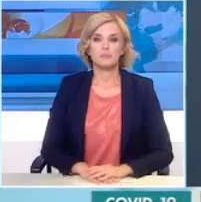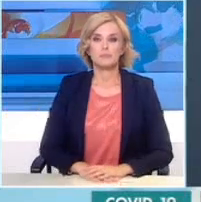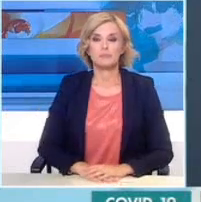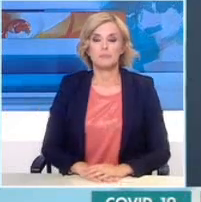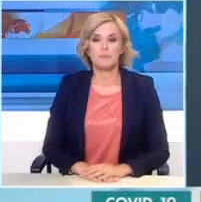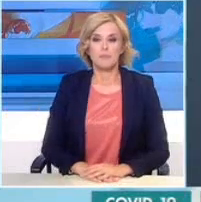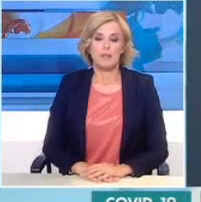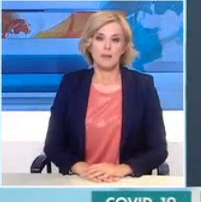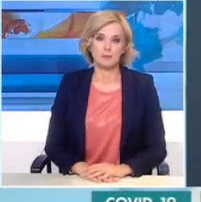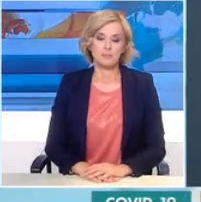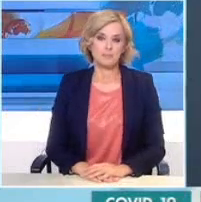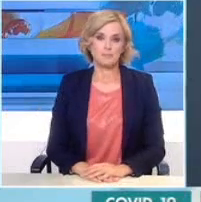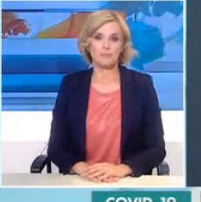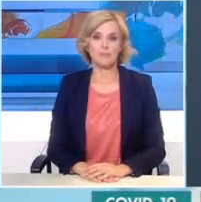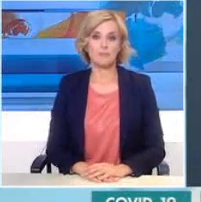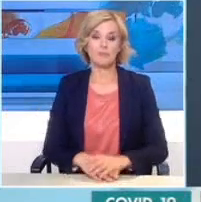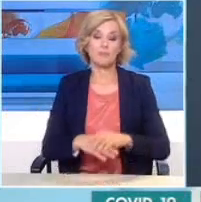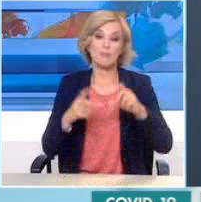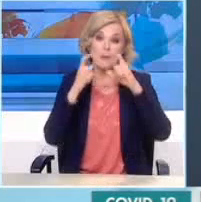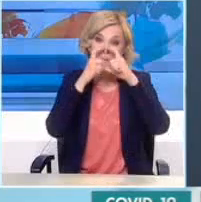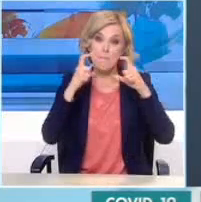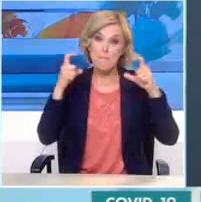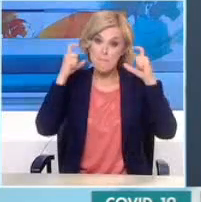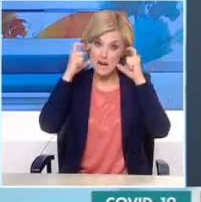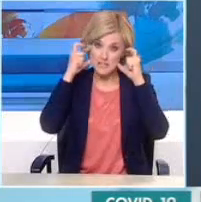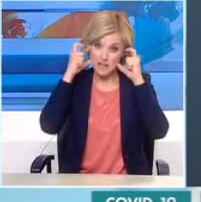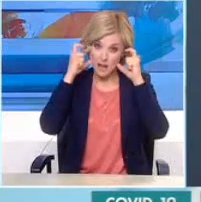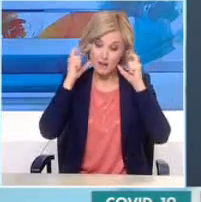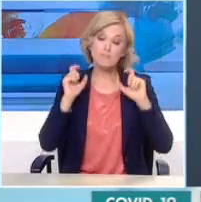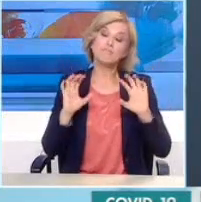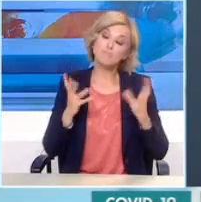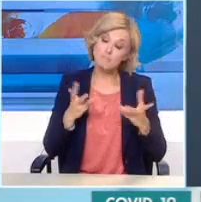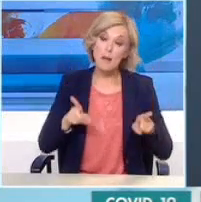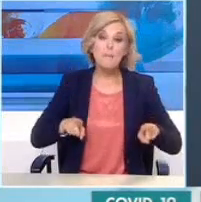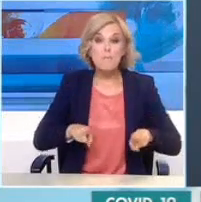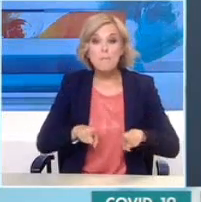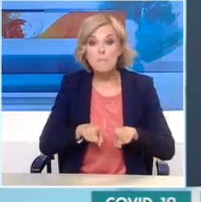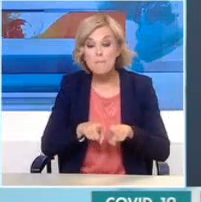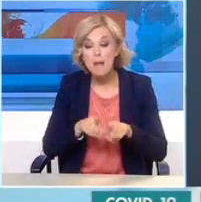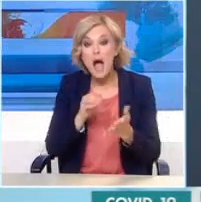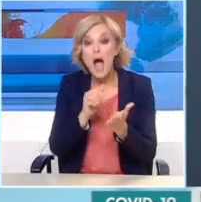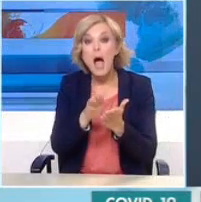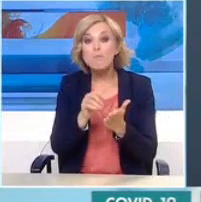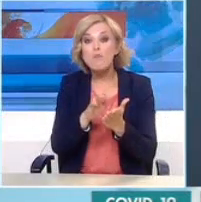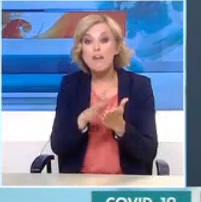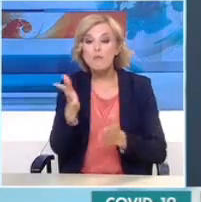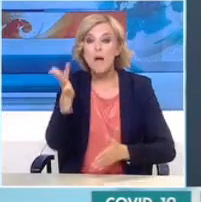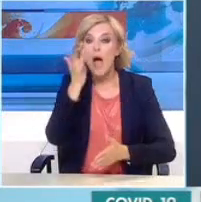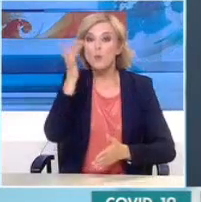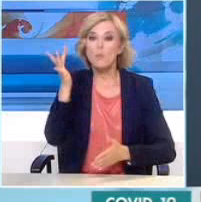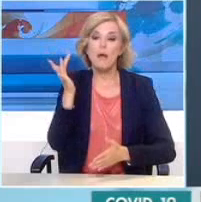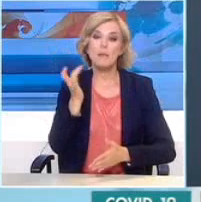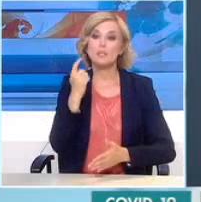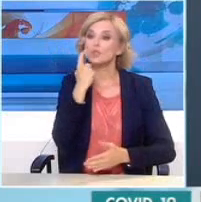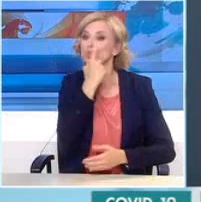Η χρήση της μάσκας δεν καταργεί το απόλυτα απαραίτητο μέτρο το να αποφεύγουμε να αγγίζουμε το στόμα, τη μύτη και τα μάτια μας